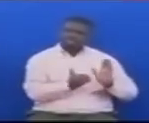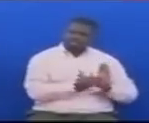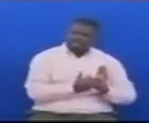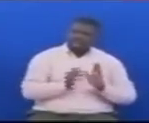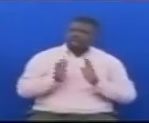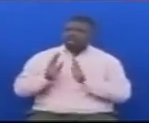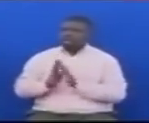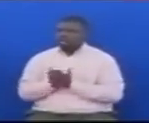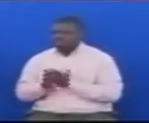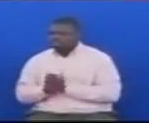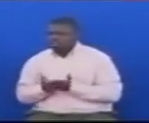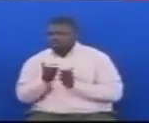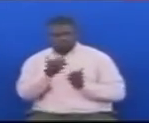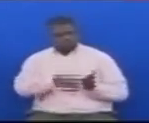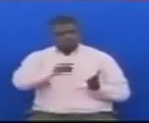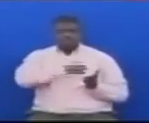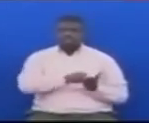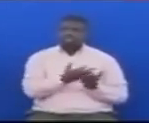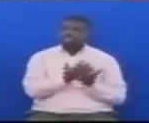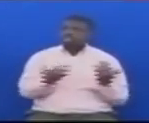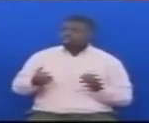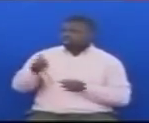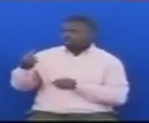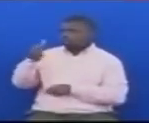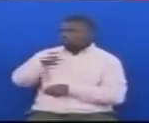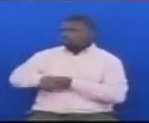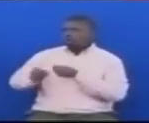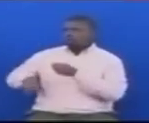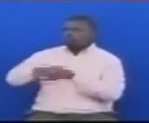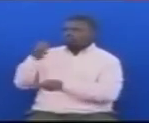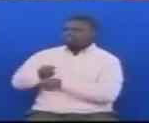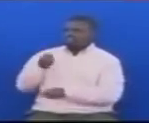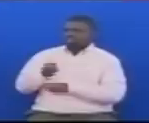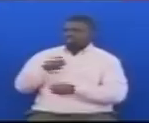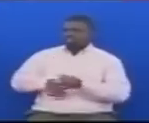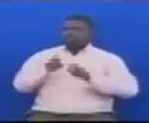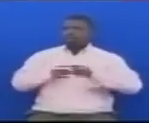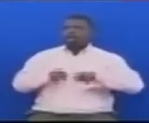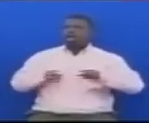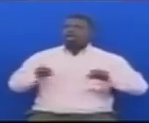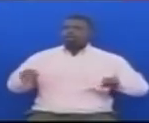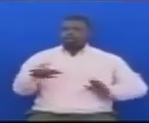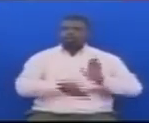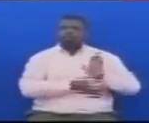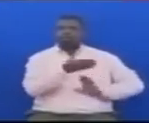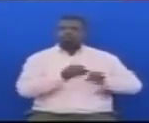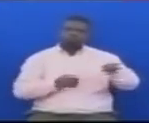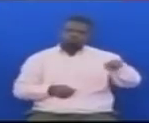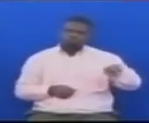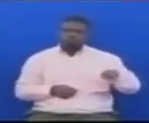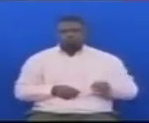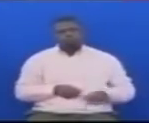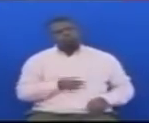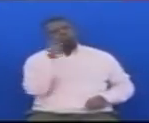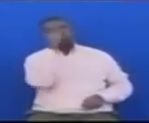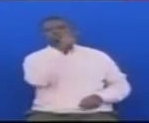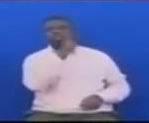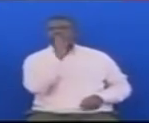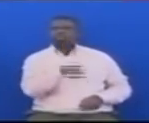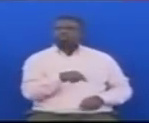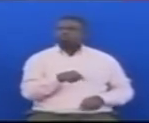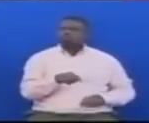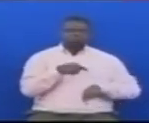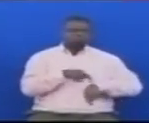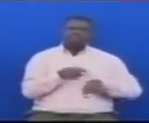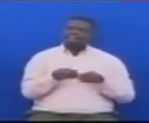Katiba katika kuongeza idadi ya watumishi katika mahakama zetu, hasa mahakama za mwanzo. Na Chingwea tuna kituo pale kinaitwa Ndomoni, kwa